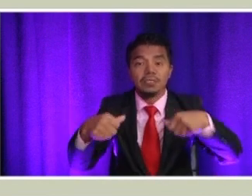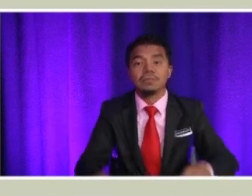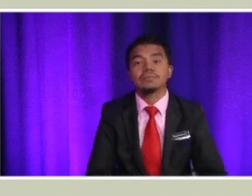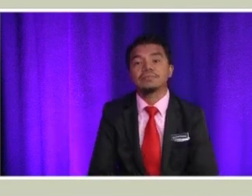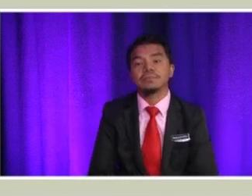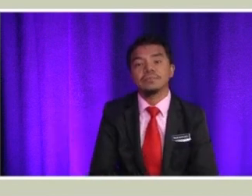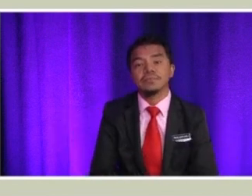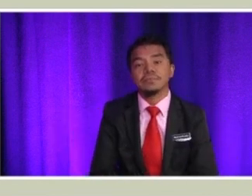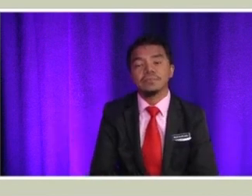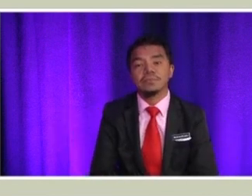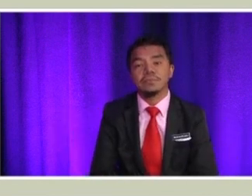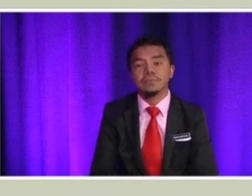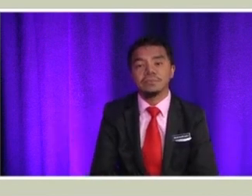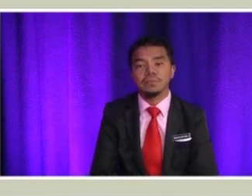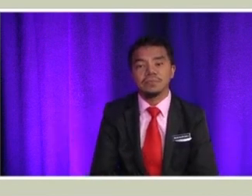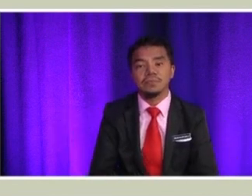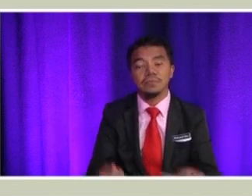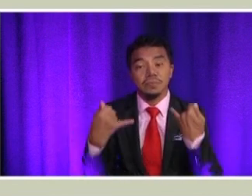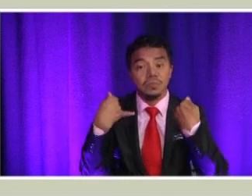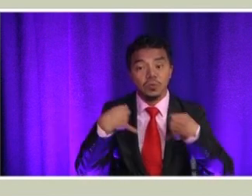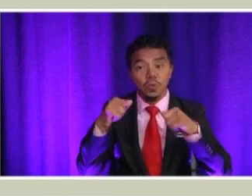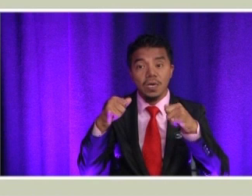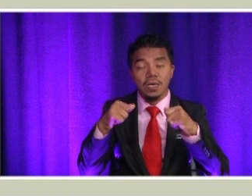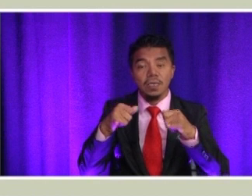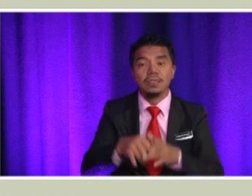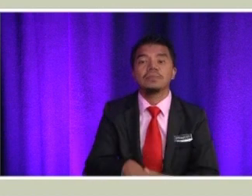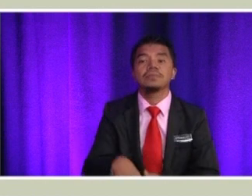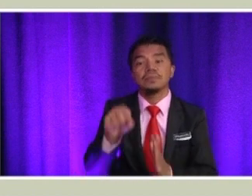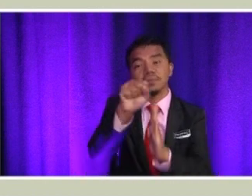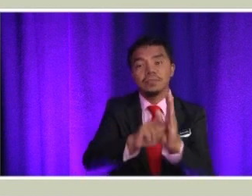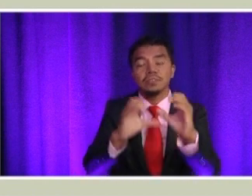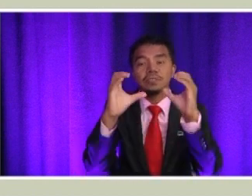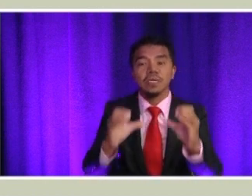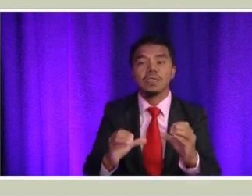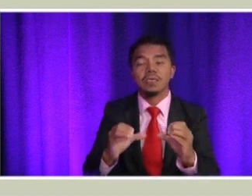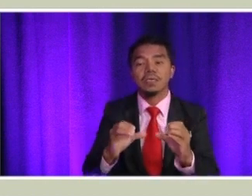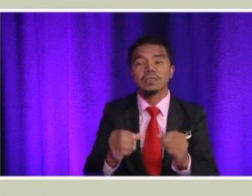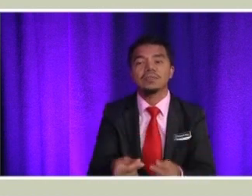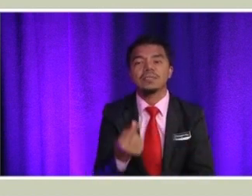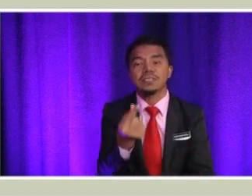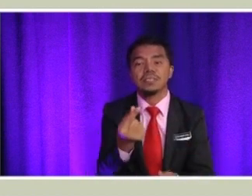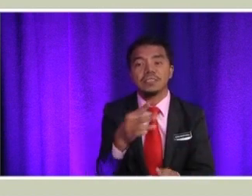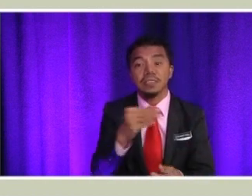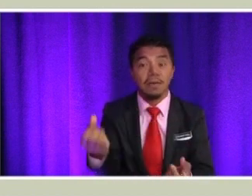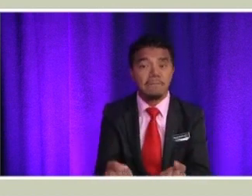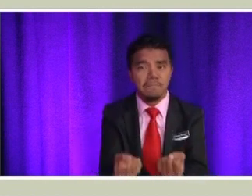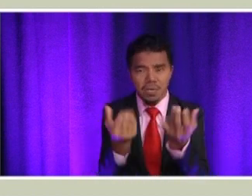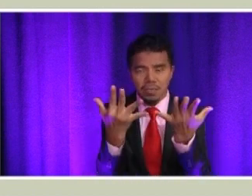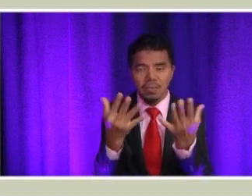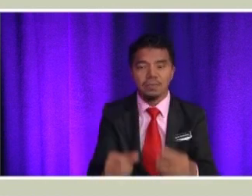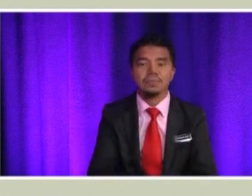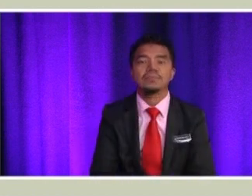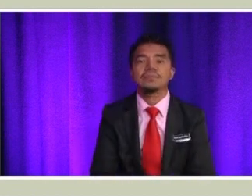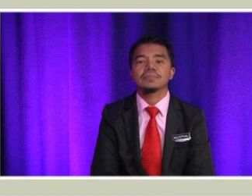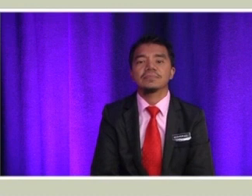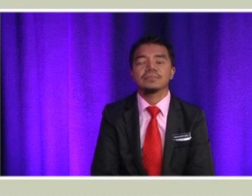segera yang dijual secara runcit dan borong. Manakala individu Y, dia membeli dari pemborong dan dia